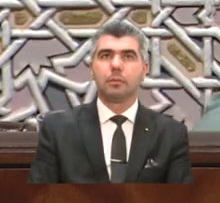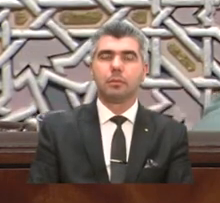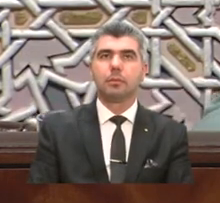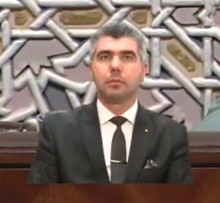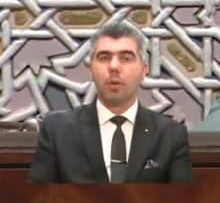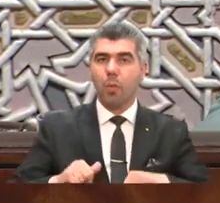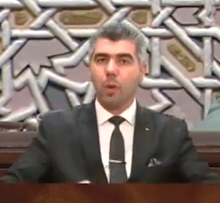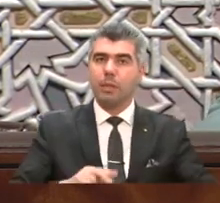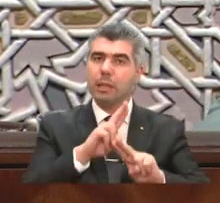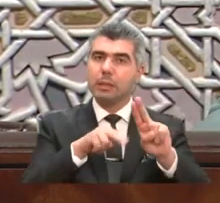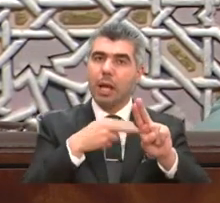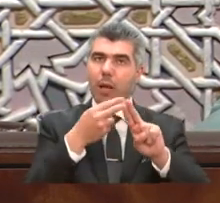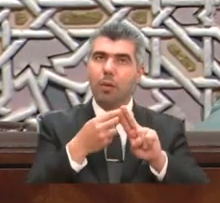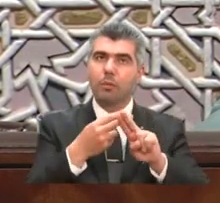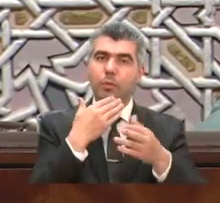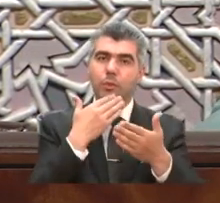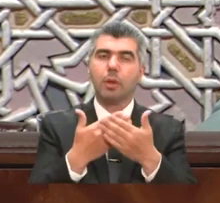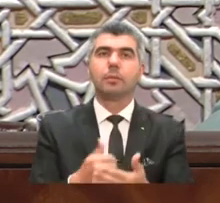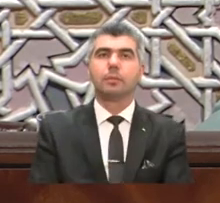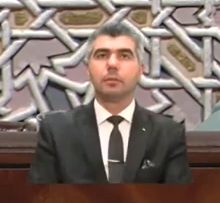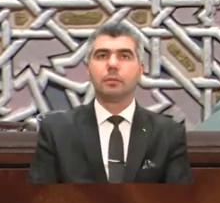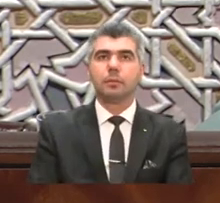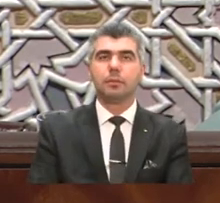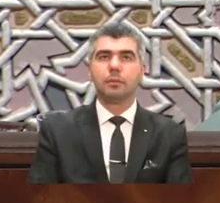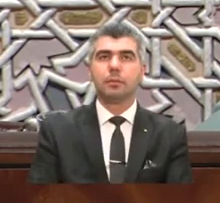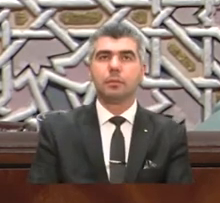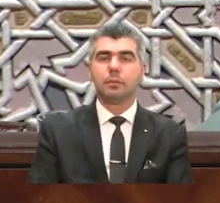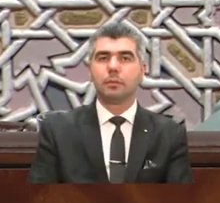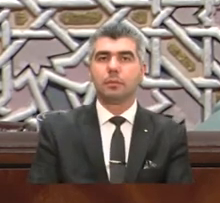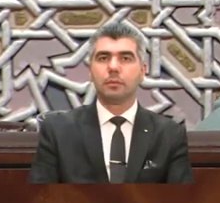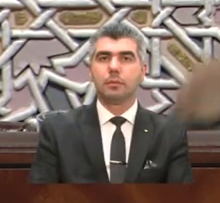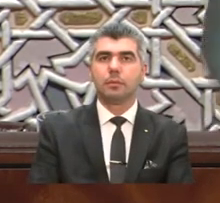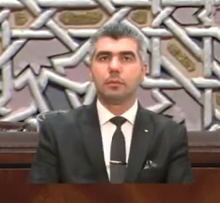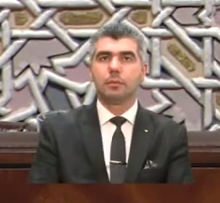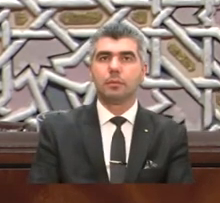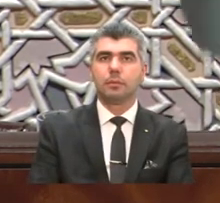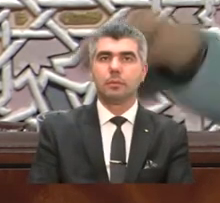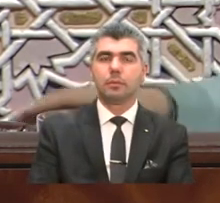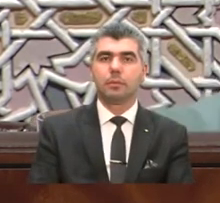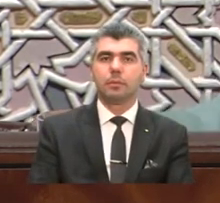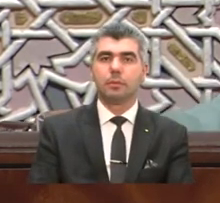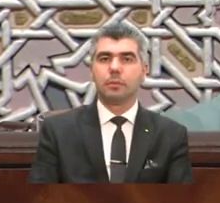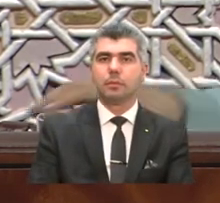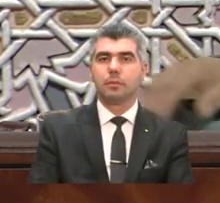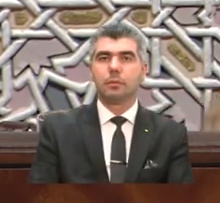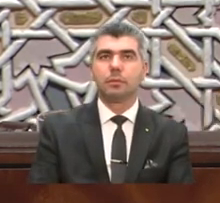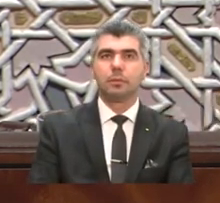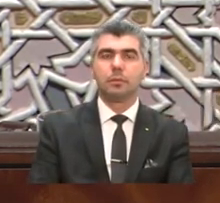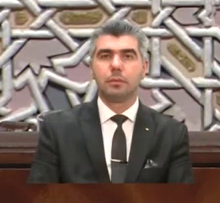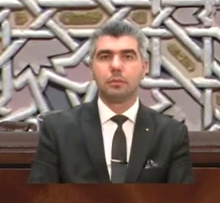الكلمه لكم السيد الوزير. شكرا. تفضل السيد الوزير. تفضل السيد الرئيس.